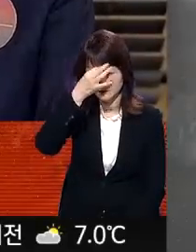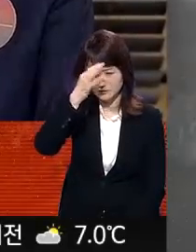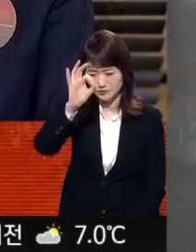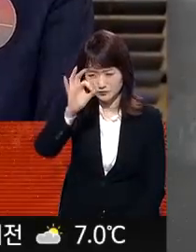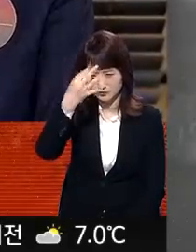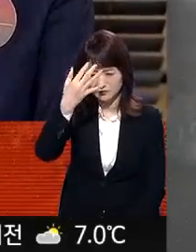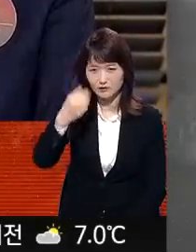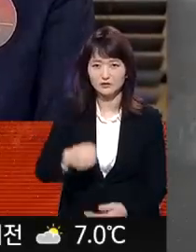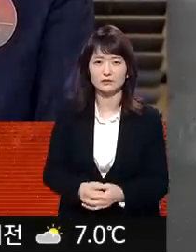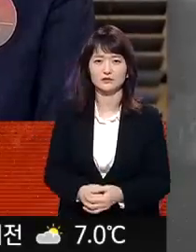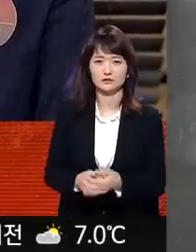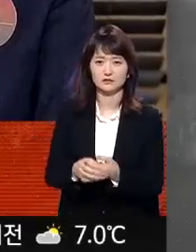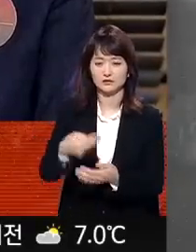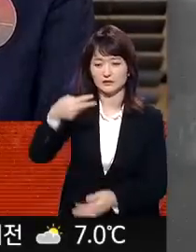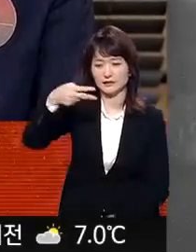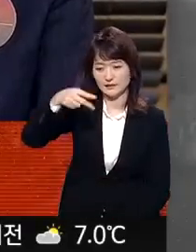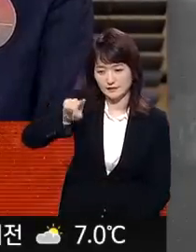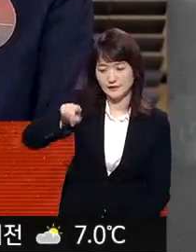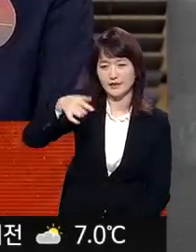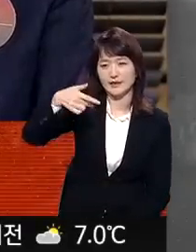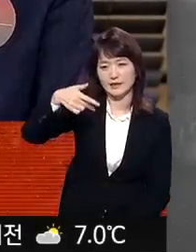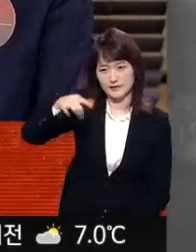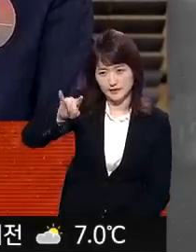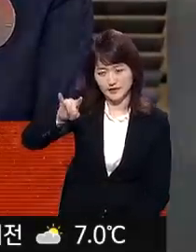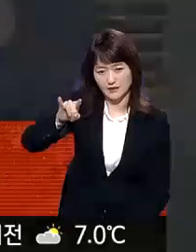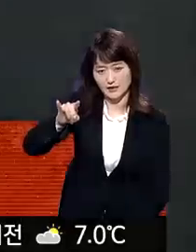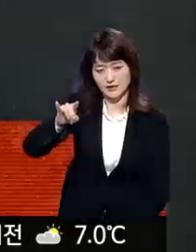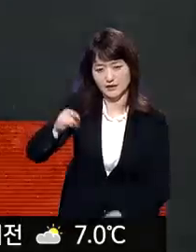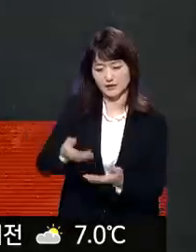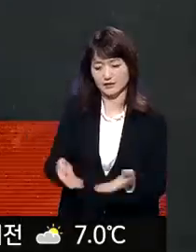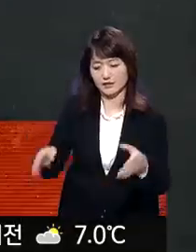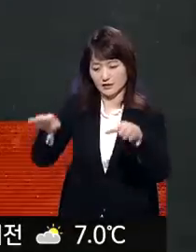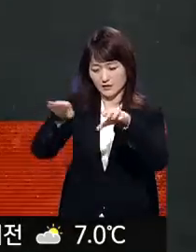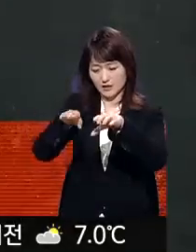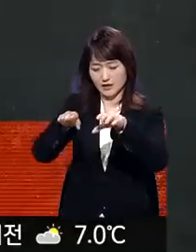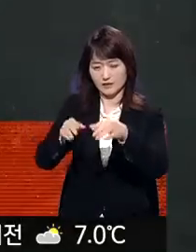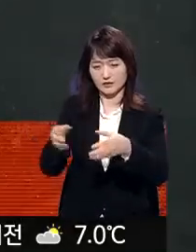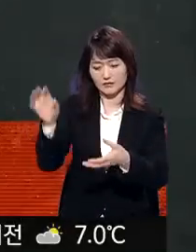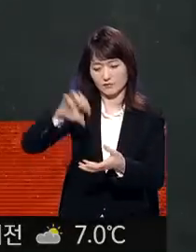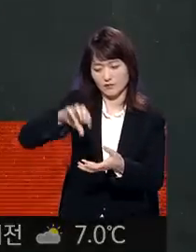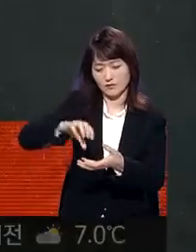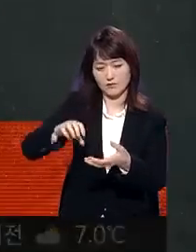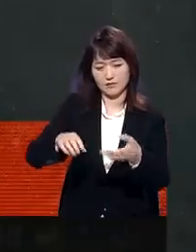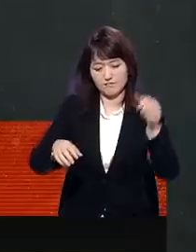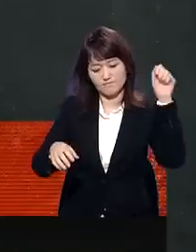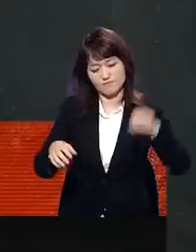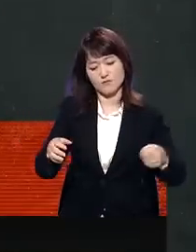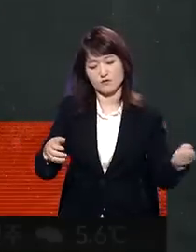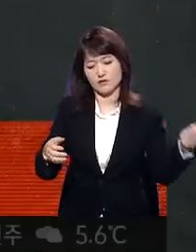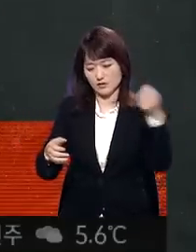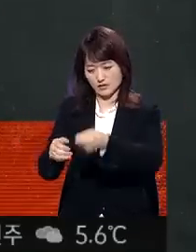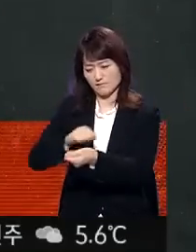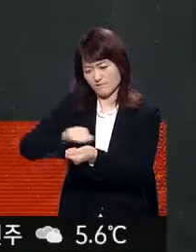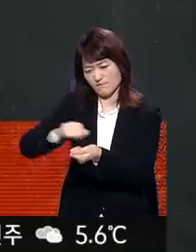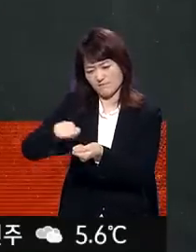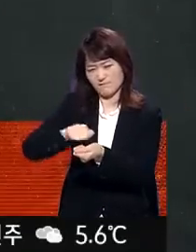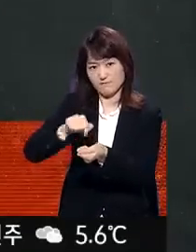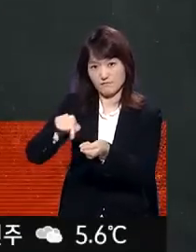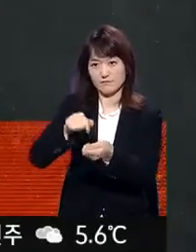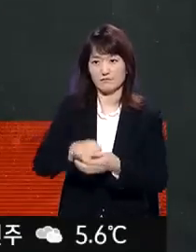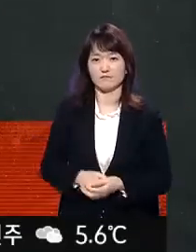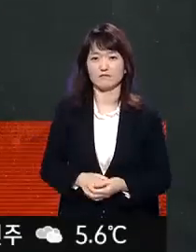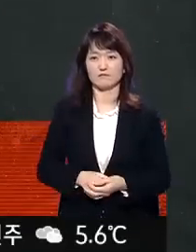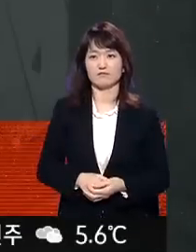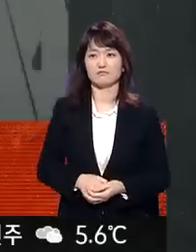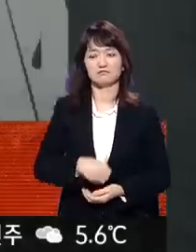하며 뭐 이것저것 막 흔적을 이게 저는 그러니까 전 이런 사건 접할 때마다 단순히